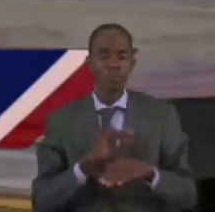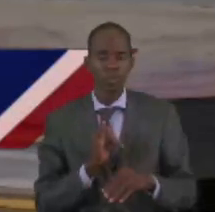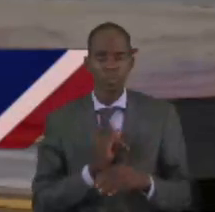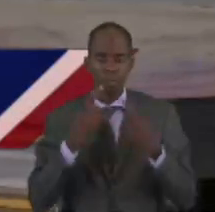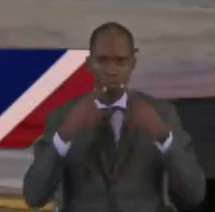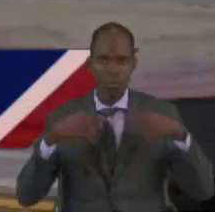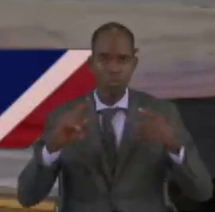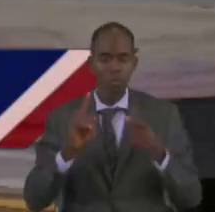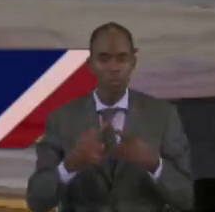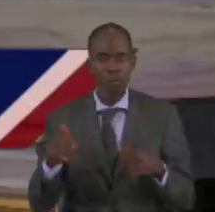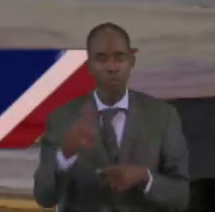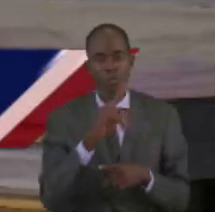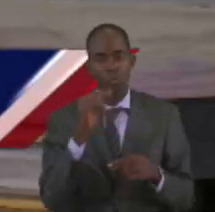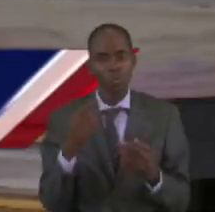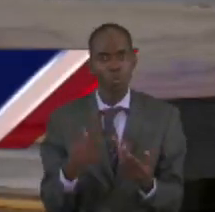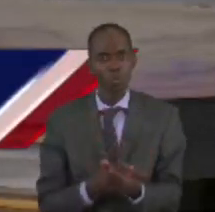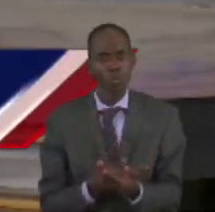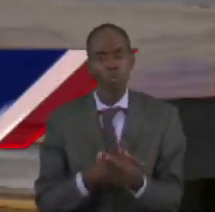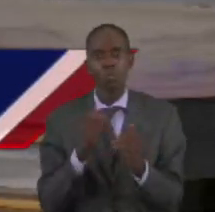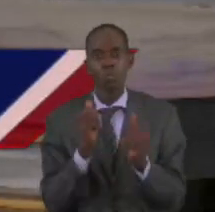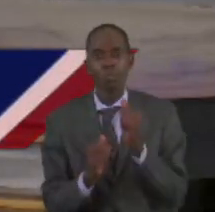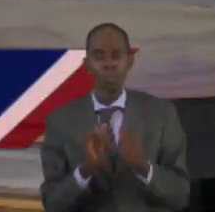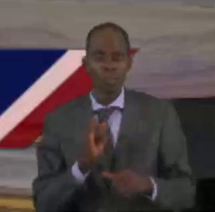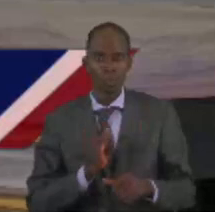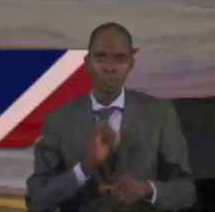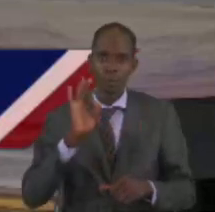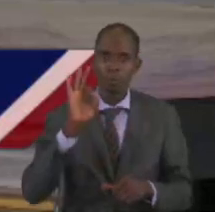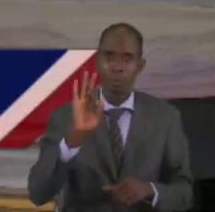frères, l'évangile que je vous ai annoncé,